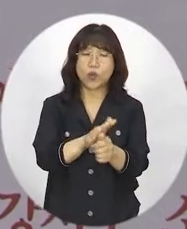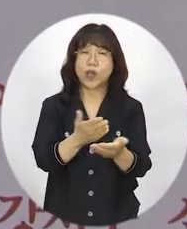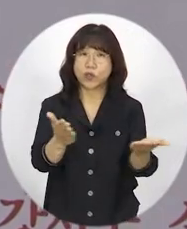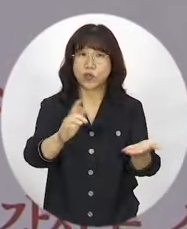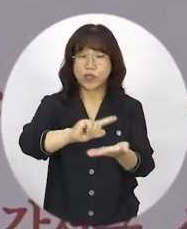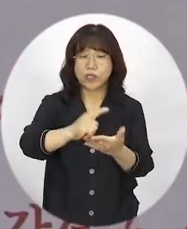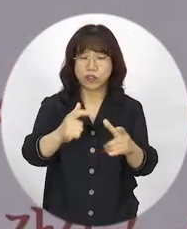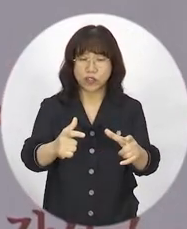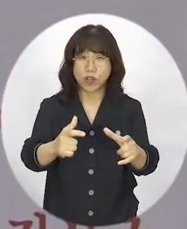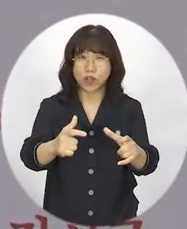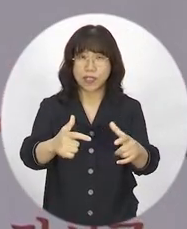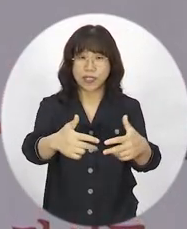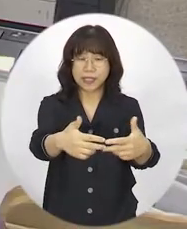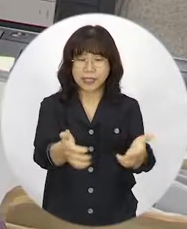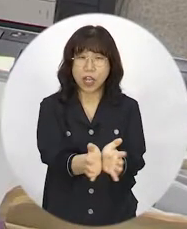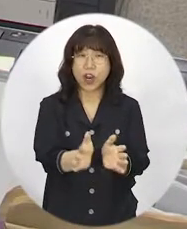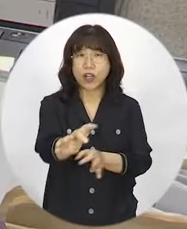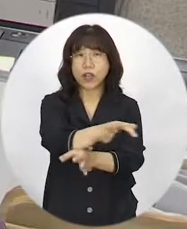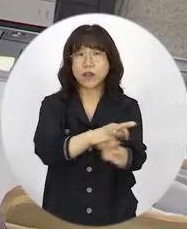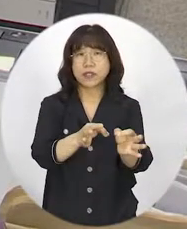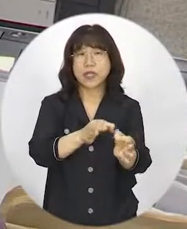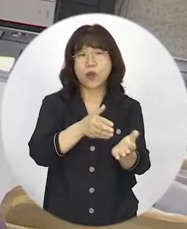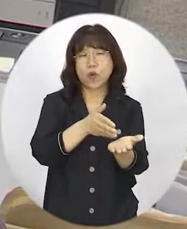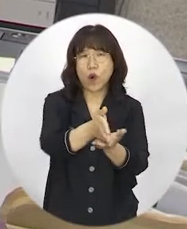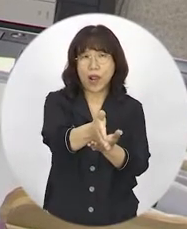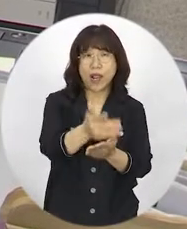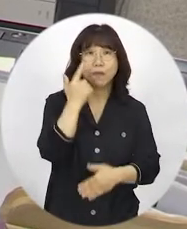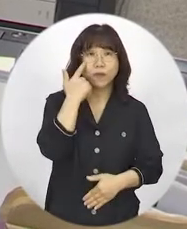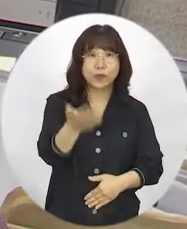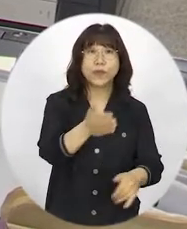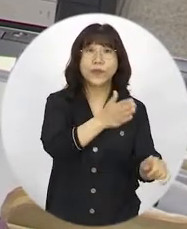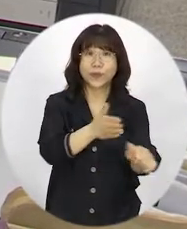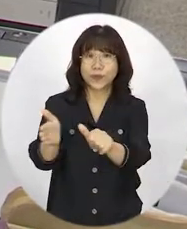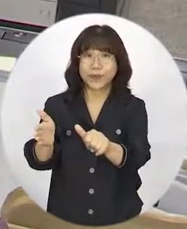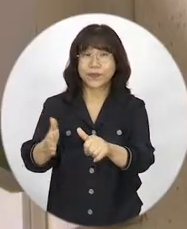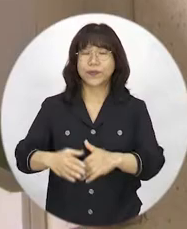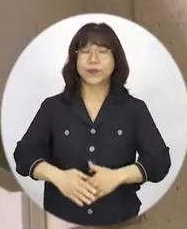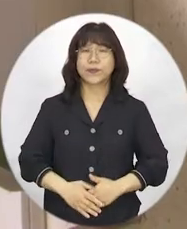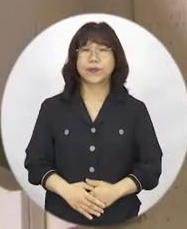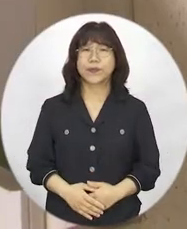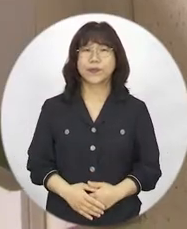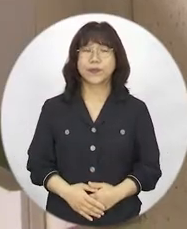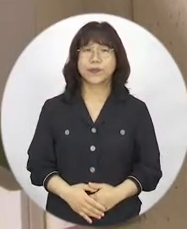지원됩니다. 기타 자세한 사항은 강서구청 지역경제과로 문의하면 됩니다.